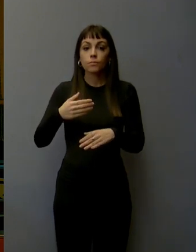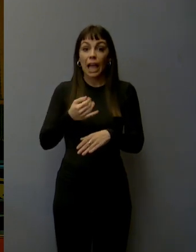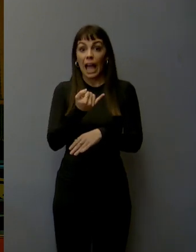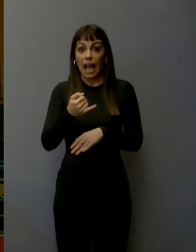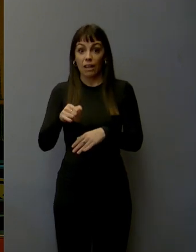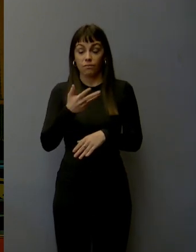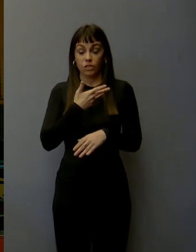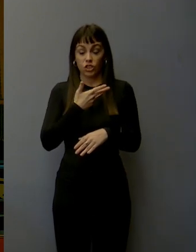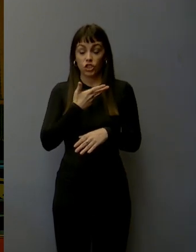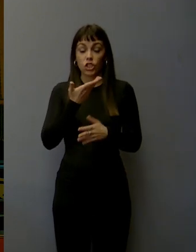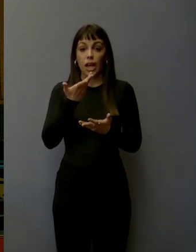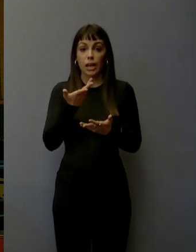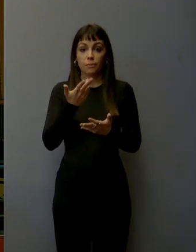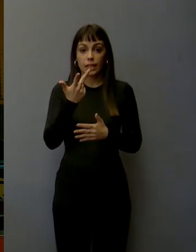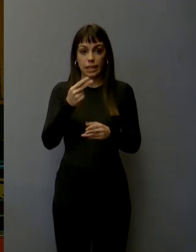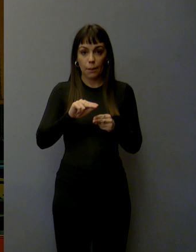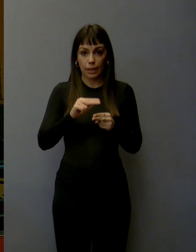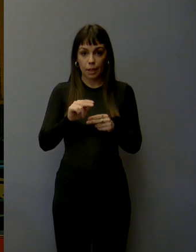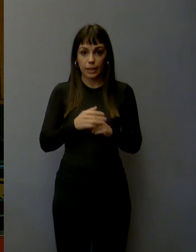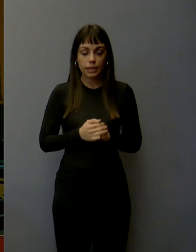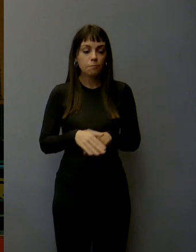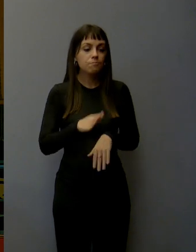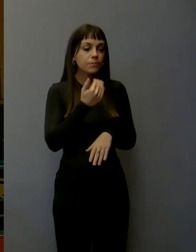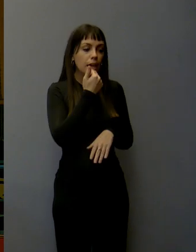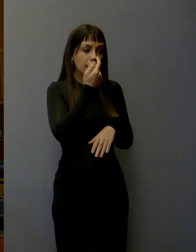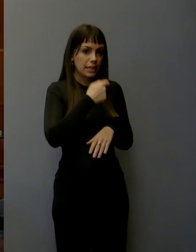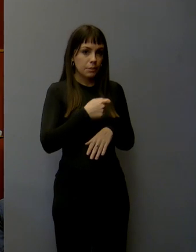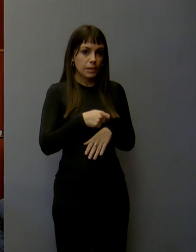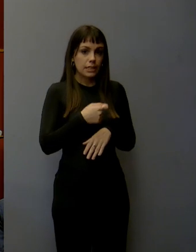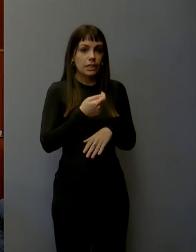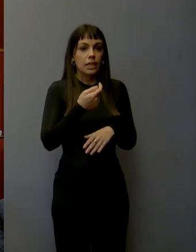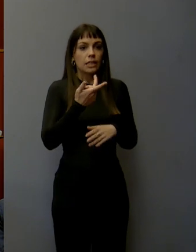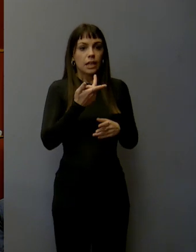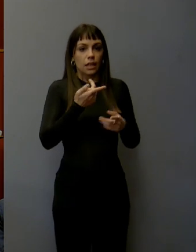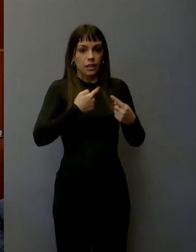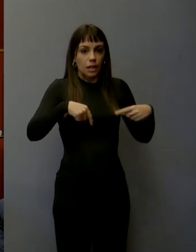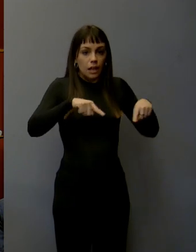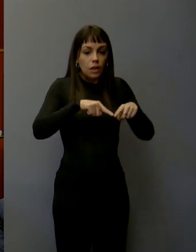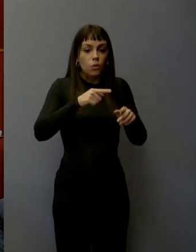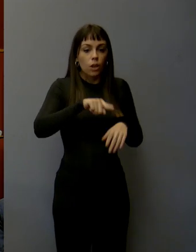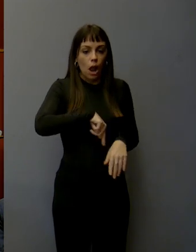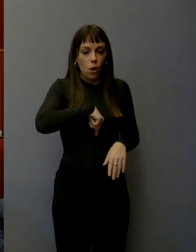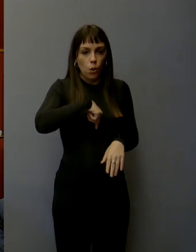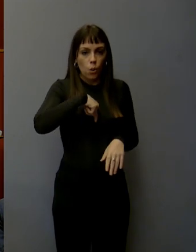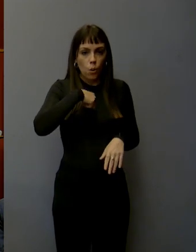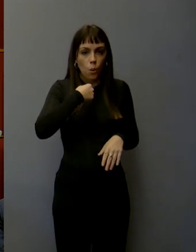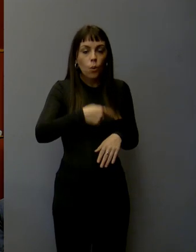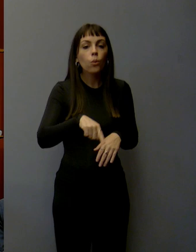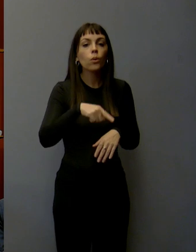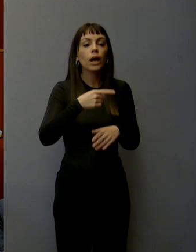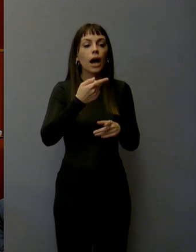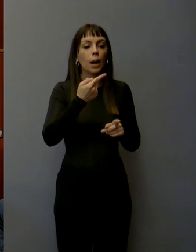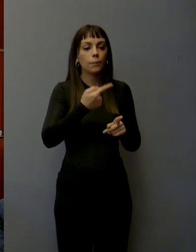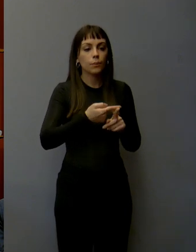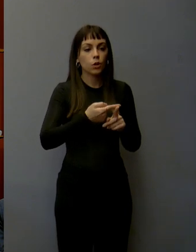Presidente Ma la seduta è stata molto lunga e il finale molto intenso e come già anticipato